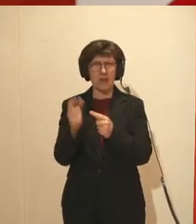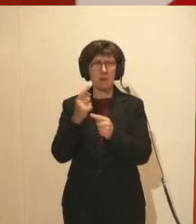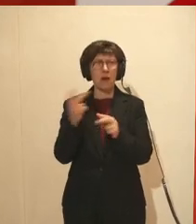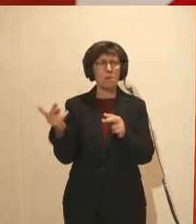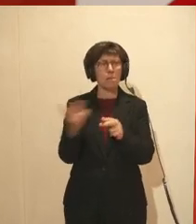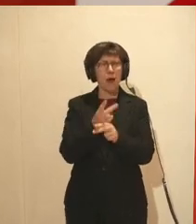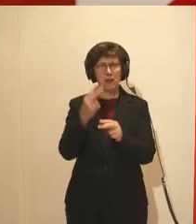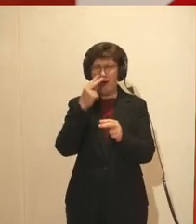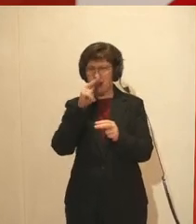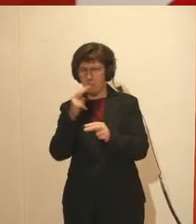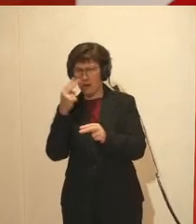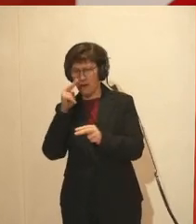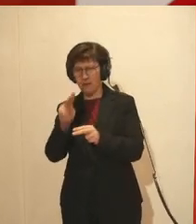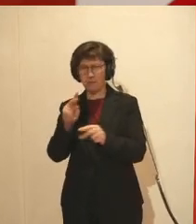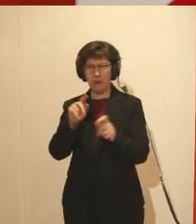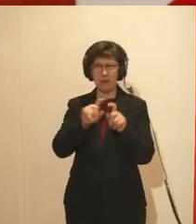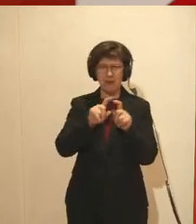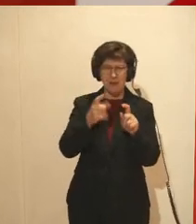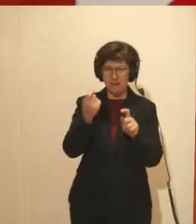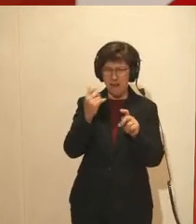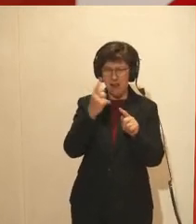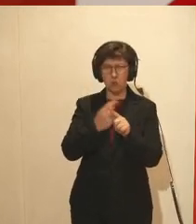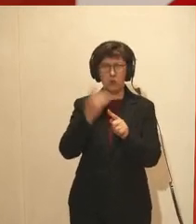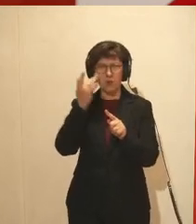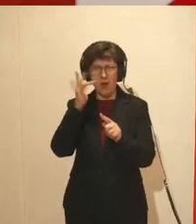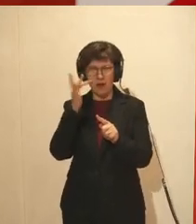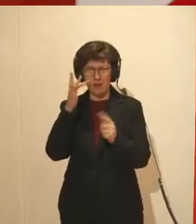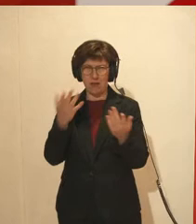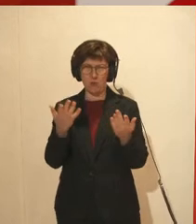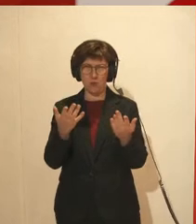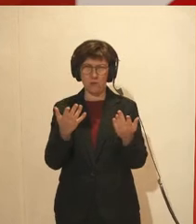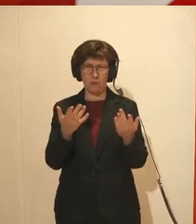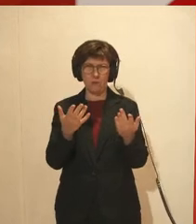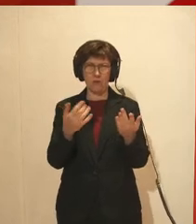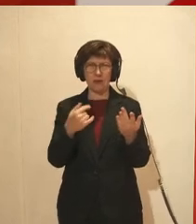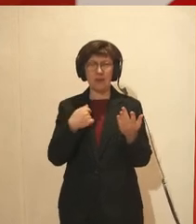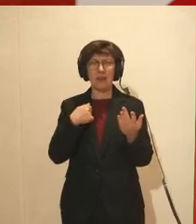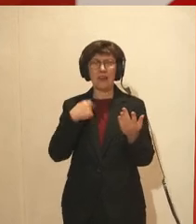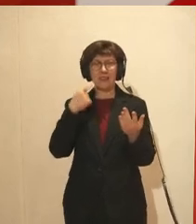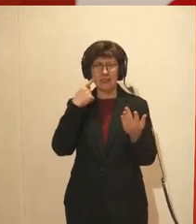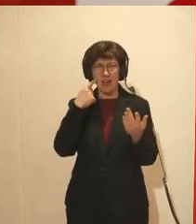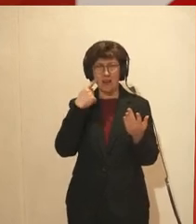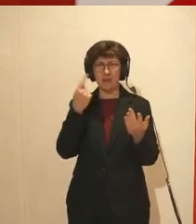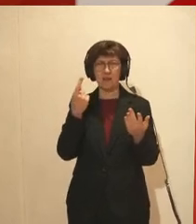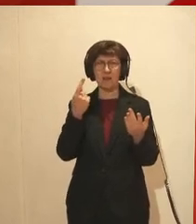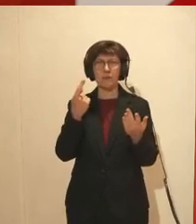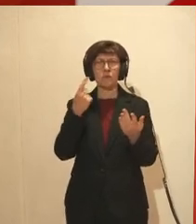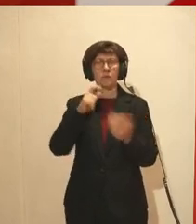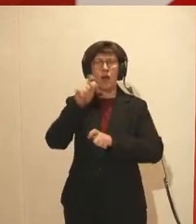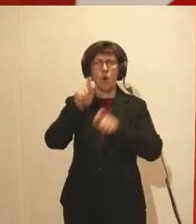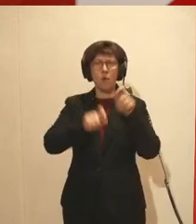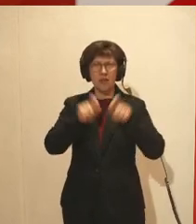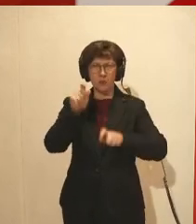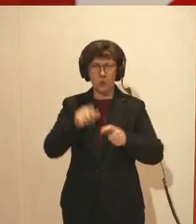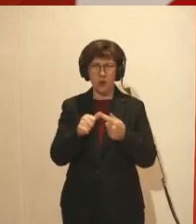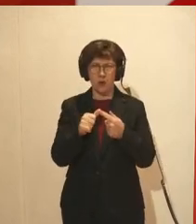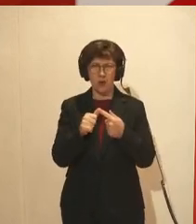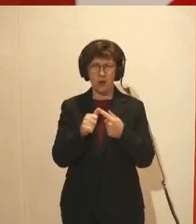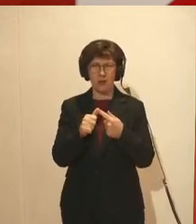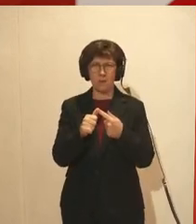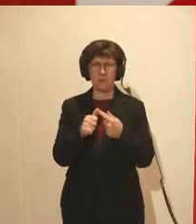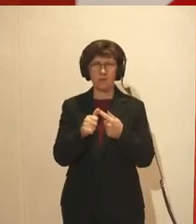beide aspekte also ich finde jedenfalls auch persönlich dass